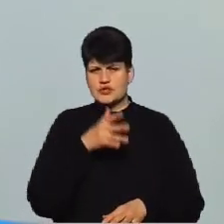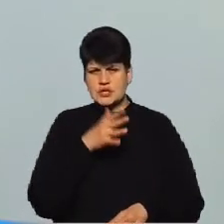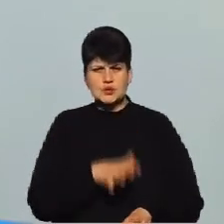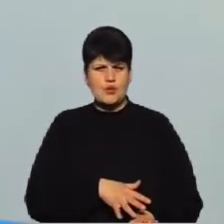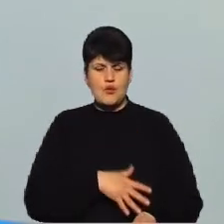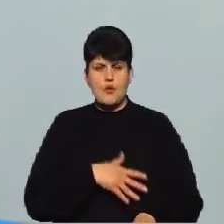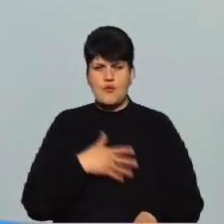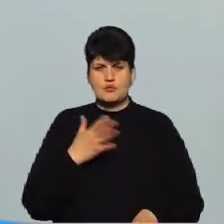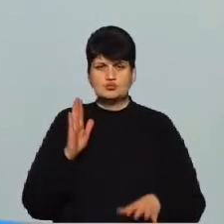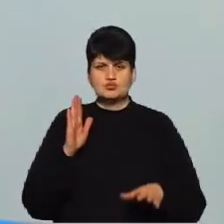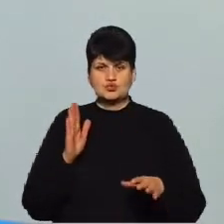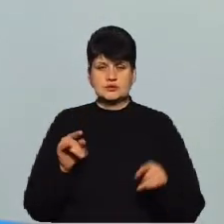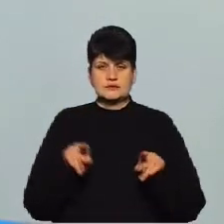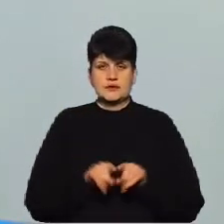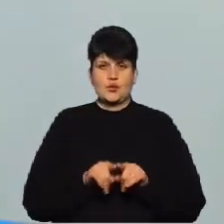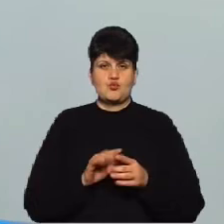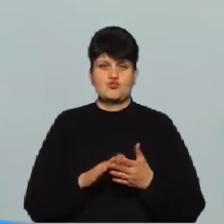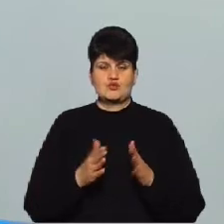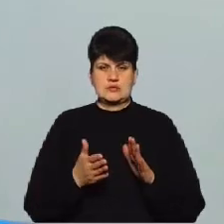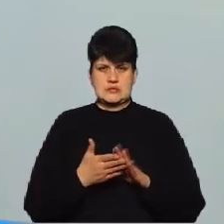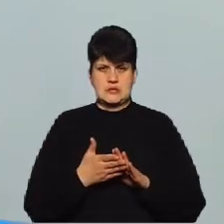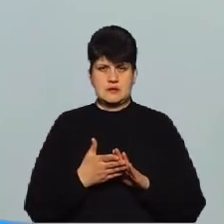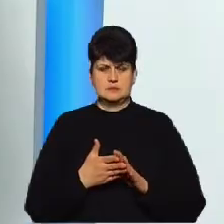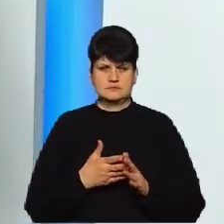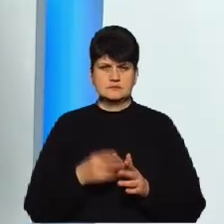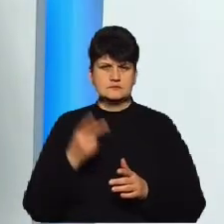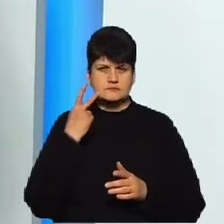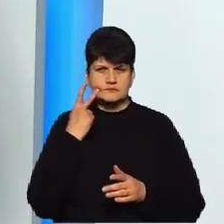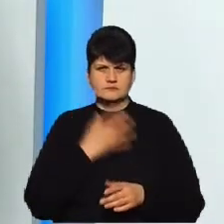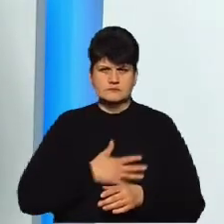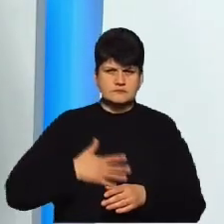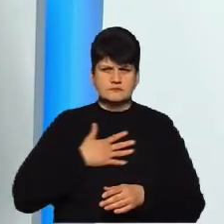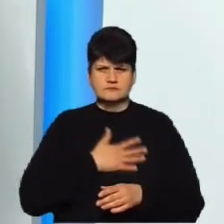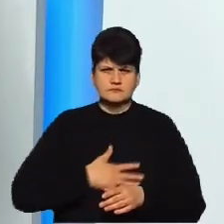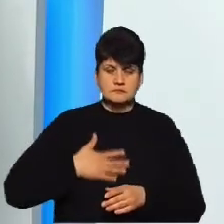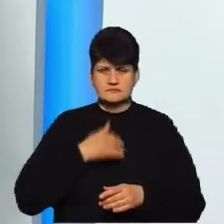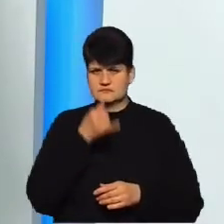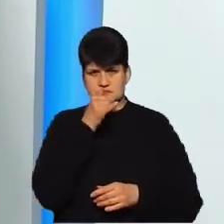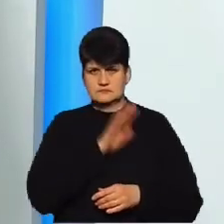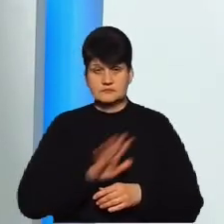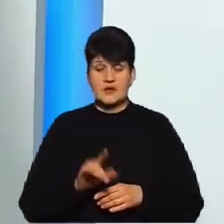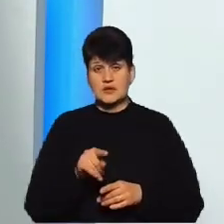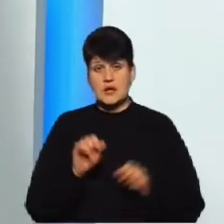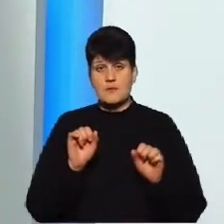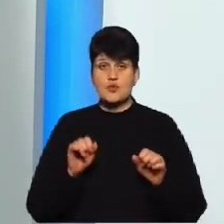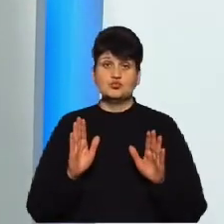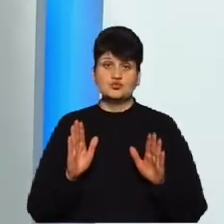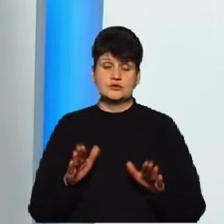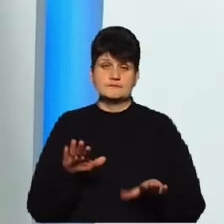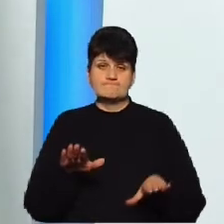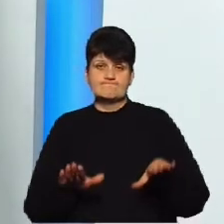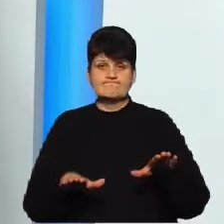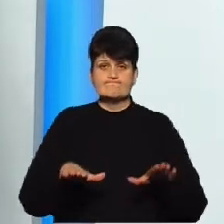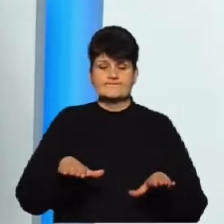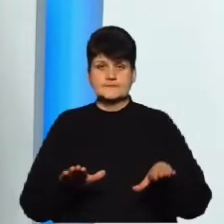в такому стані напруги, тотального такої напруги. Так, і вона може бути більш такою лабільною, гнучкою